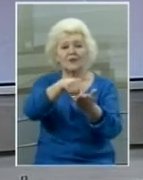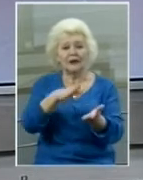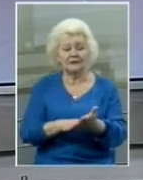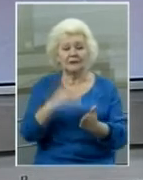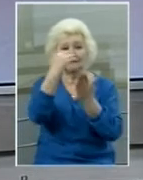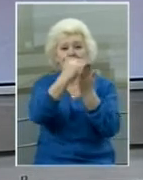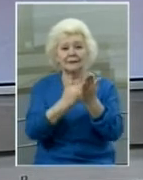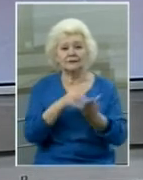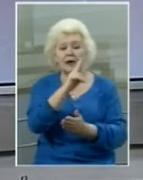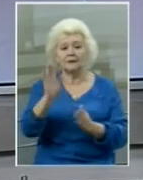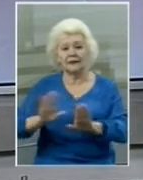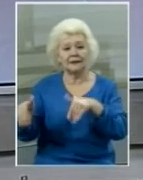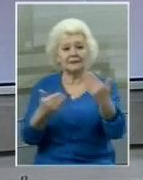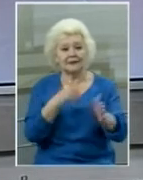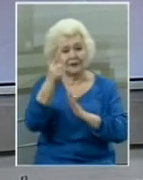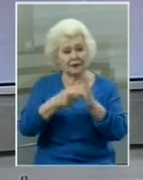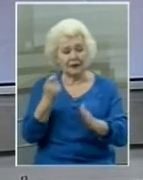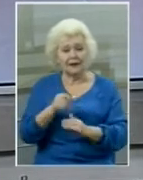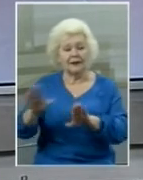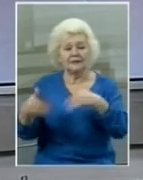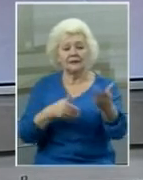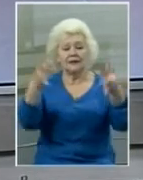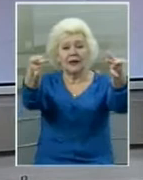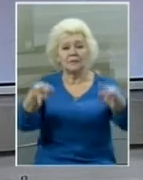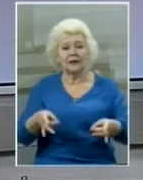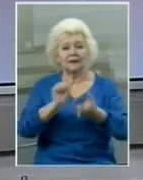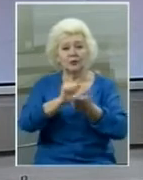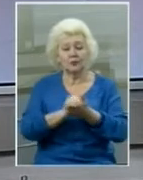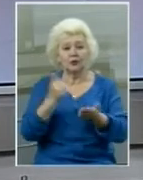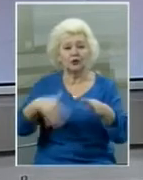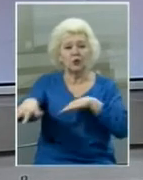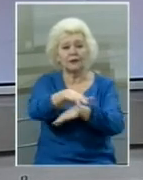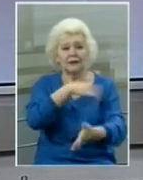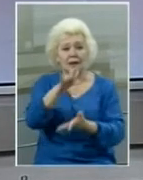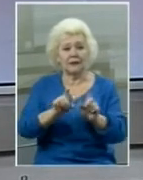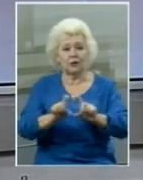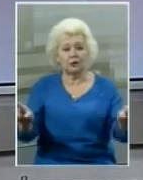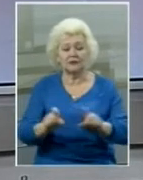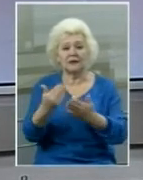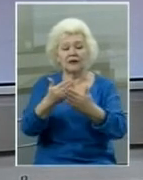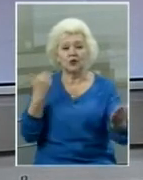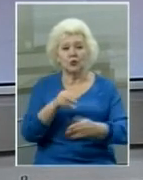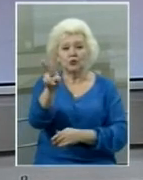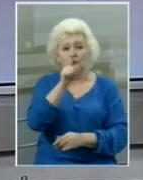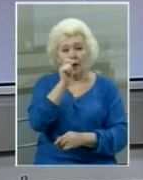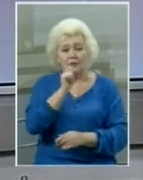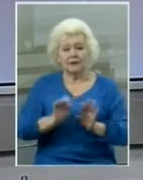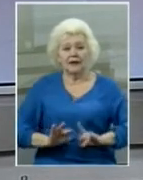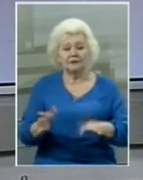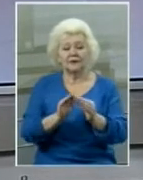з дисциплінами, які здаватимуть, і надали пакет документів до регіонального центру. Та до 2 квітня